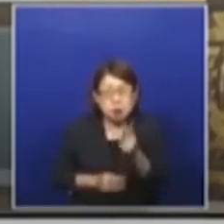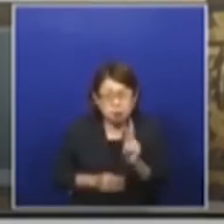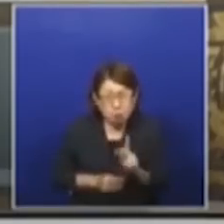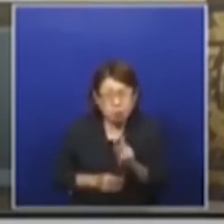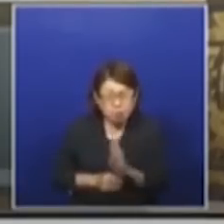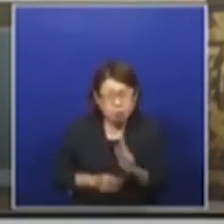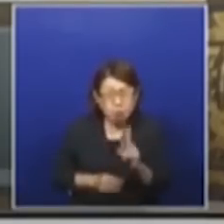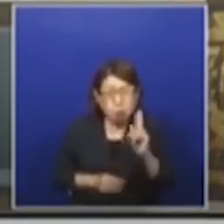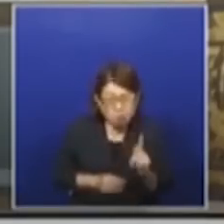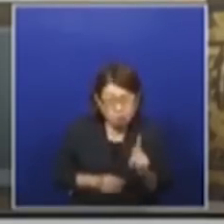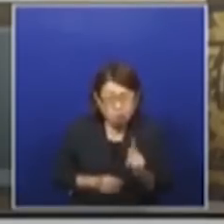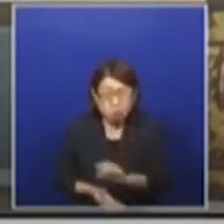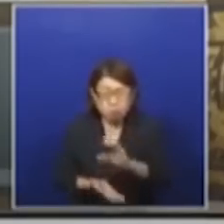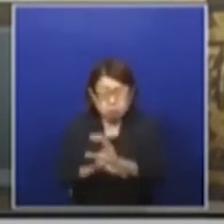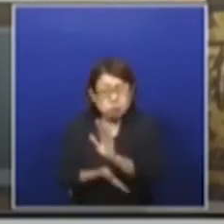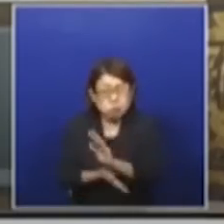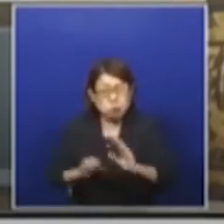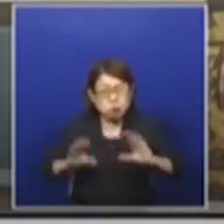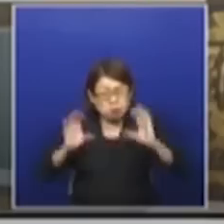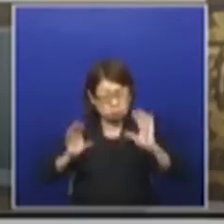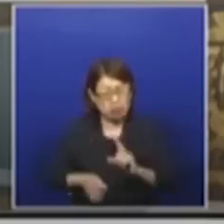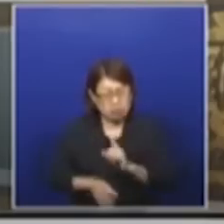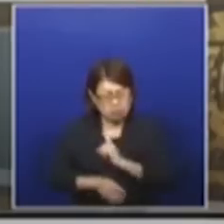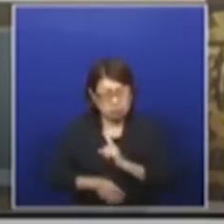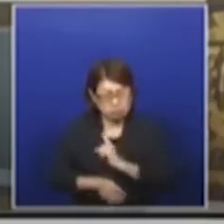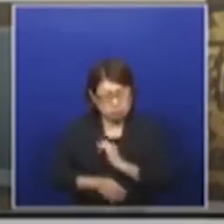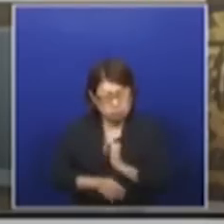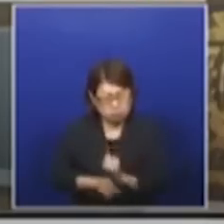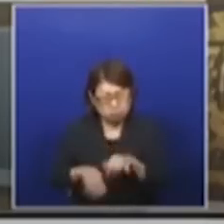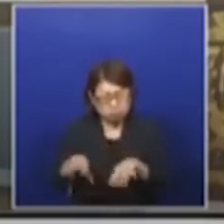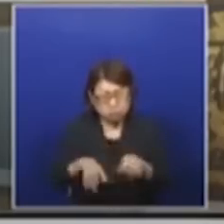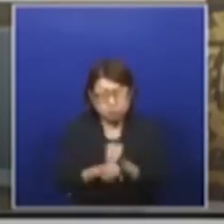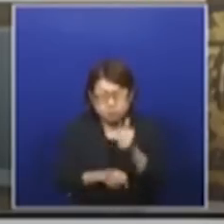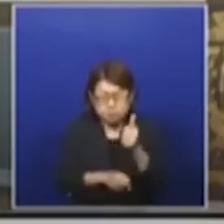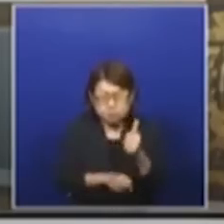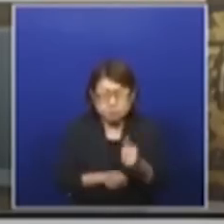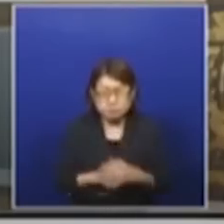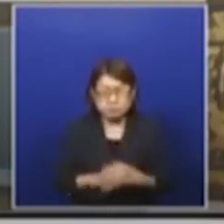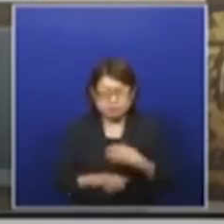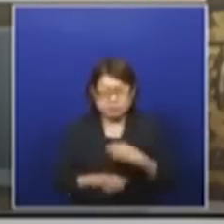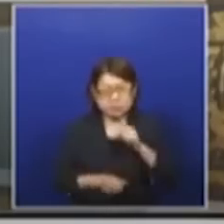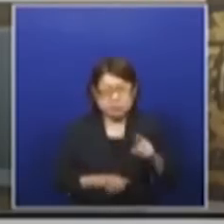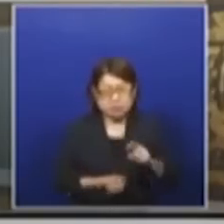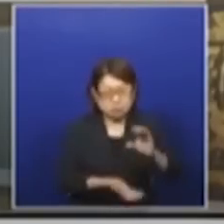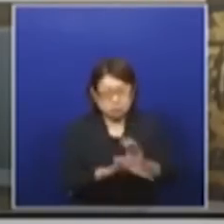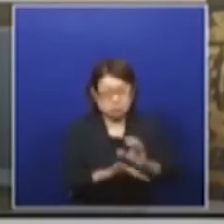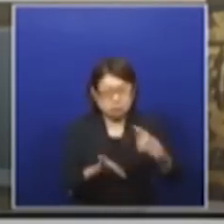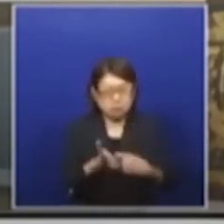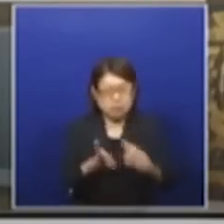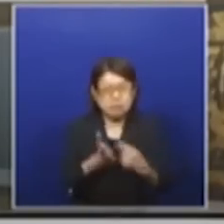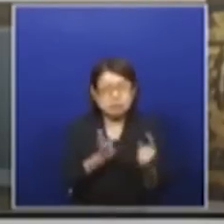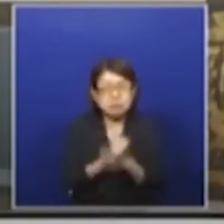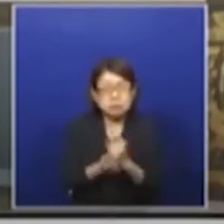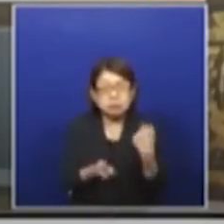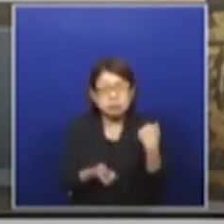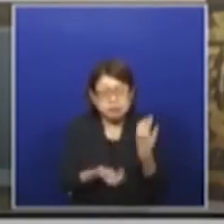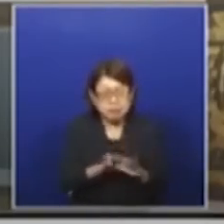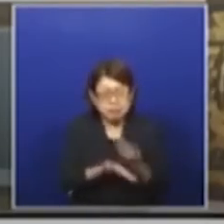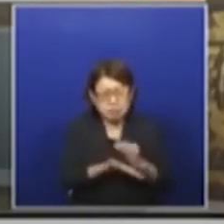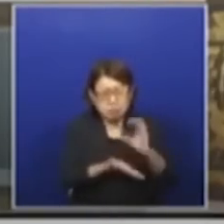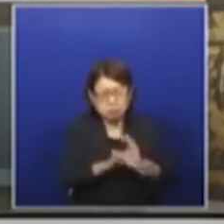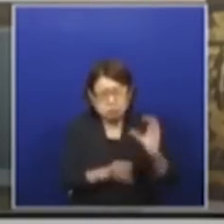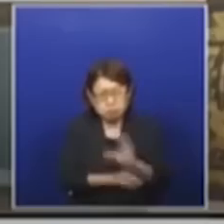บาทในคณะกรรมการนี้ผมอยากถามกลับไปว่ากองทุนประกันสังคมที่มีตราสารหนี้ในพอร์ตมากกว่